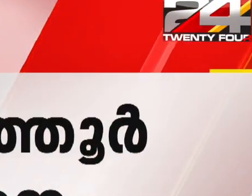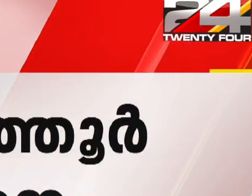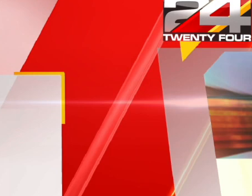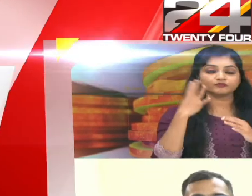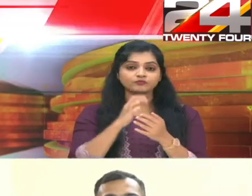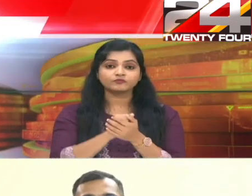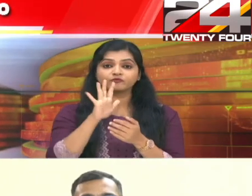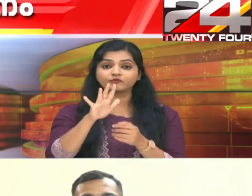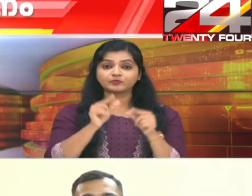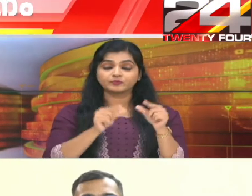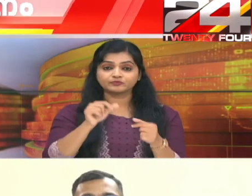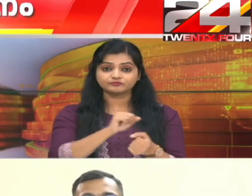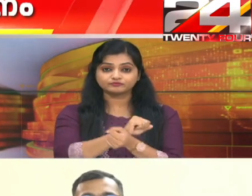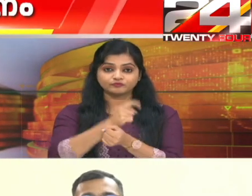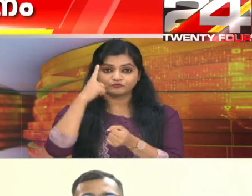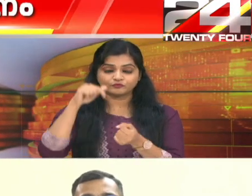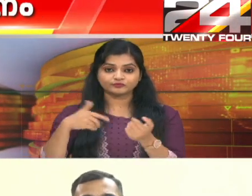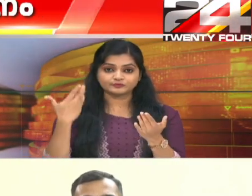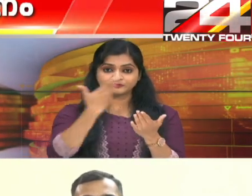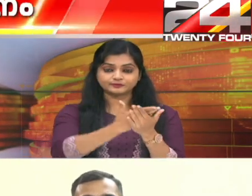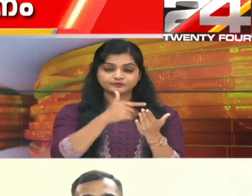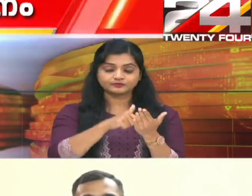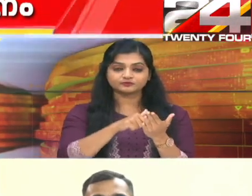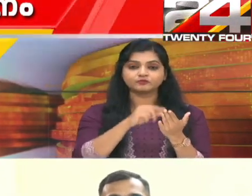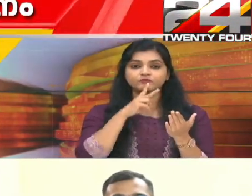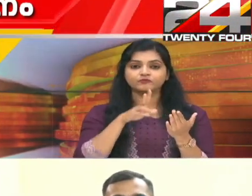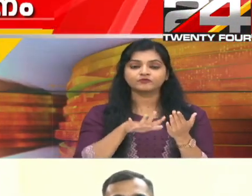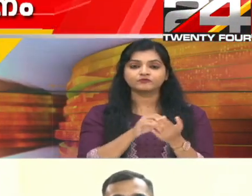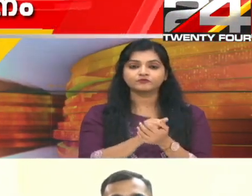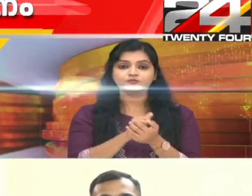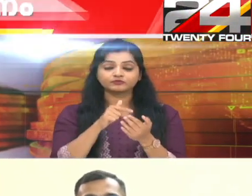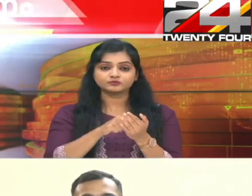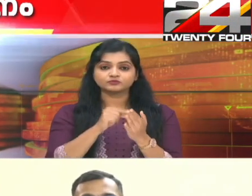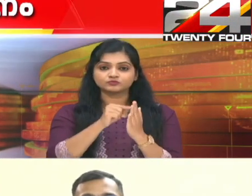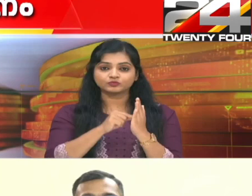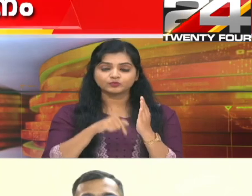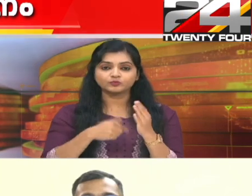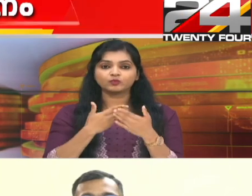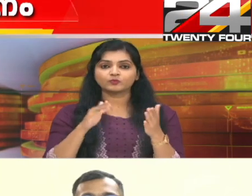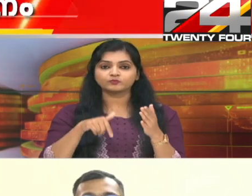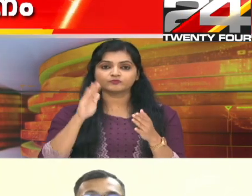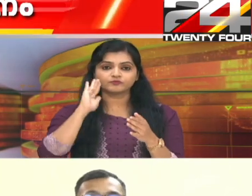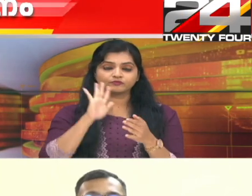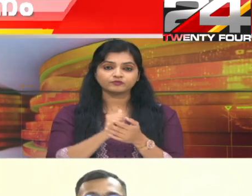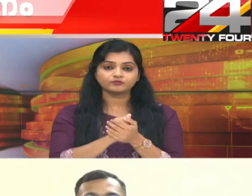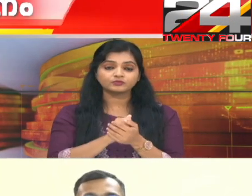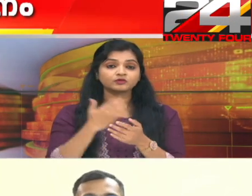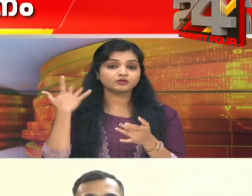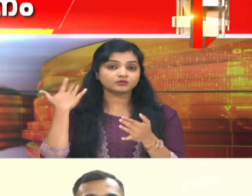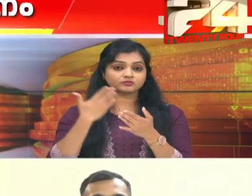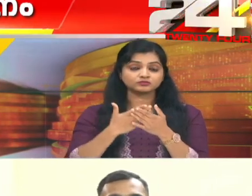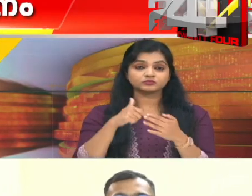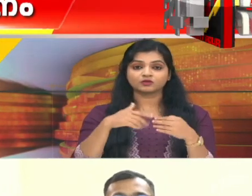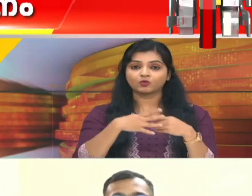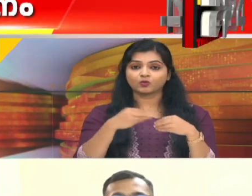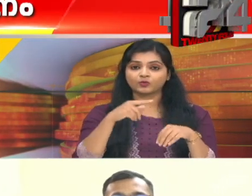കസ്റ്റഡിയിലെടുക്കുന്നതിന് വേണ്ടി നൽകിയ കസ്റ്റഡി അപേക്ഷയിലാണ് ഈ കാര്യം ഇപ്പോൾ സൂചിപ്പിച്ചിരുന്നത്. അതിൻ്റെ ഒരു വിവരങ്ങൾ കൂടി ഇപ്പോൾ പുറത്തു വരുന്നുണ്ട്. അപ്പോൾ ഏറെക്കാലമായി ഈ